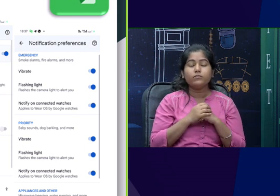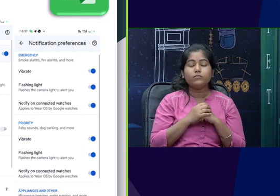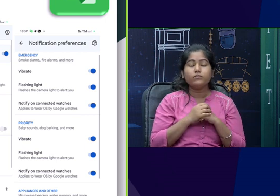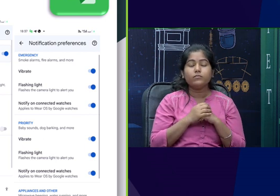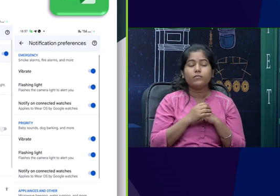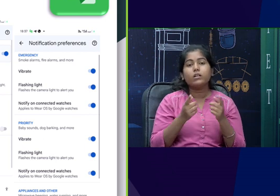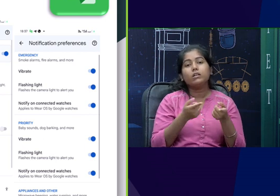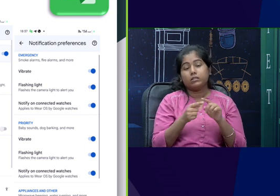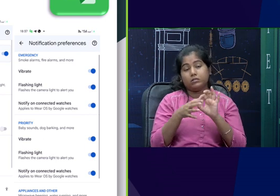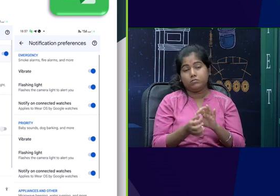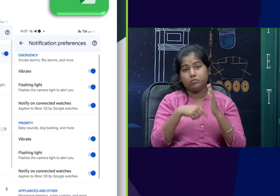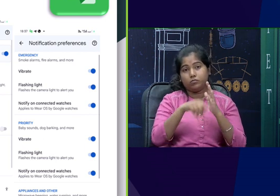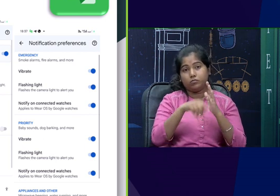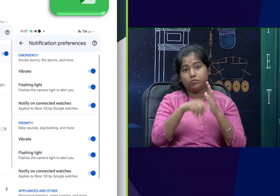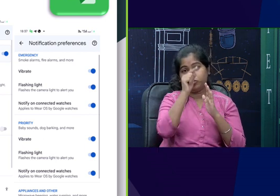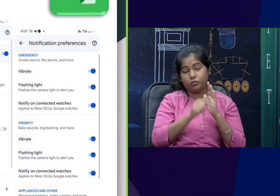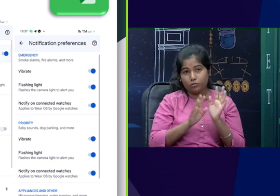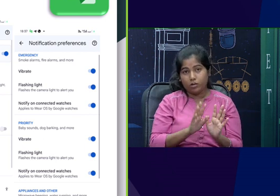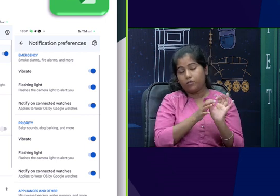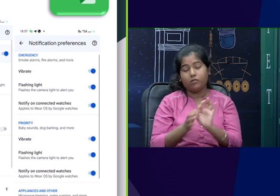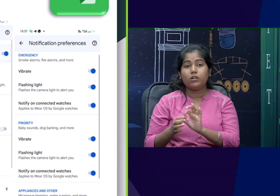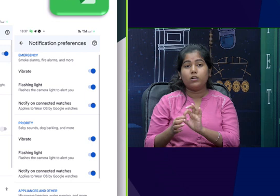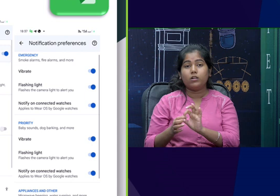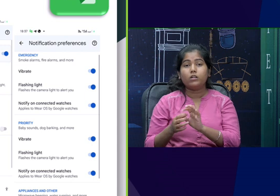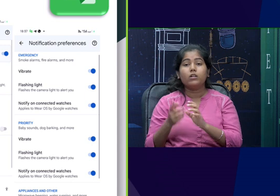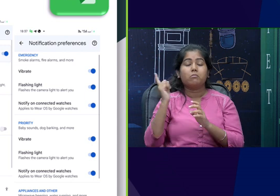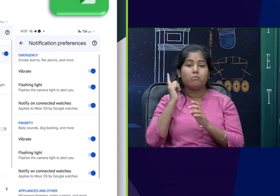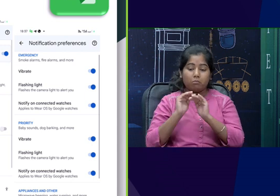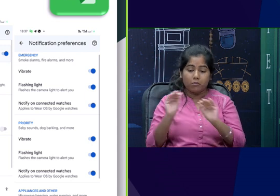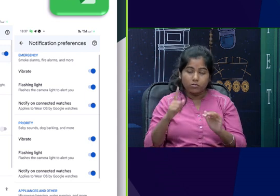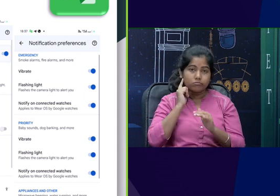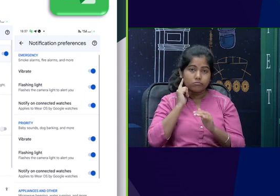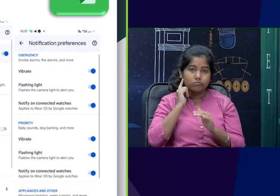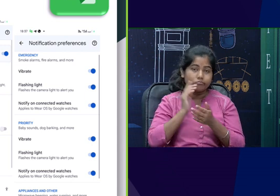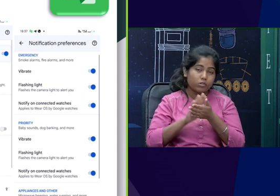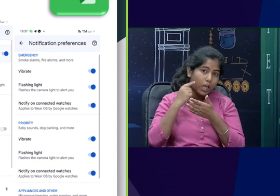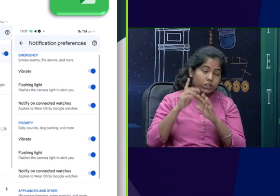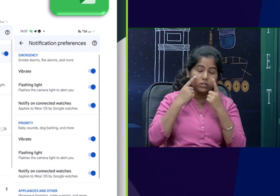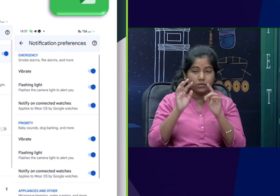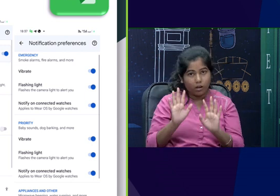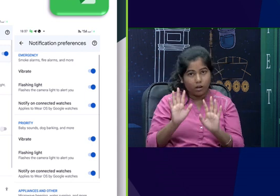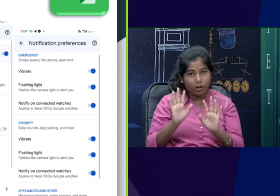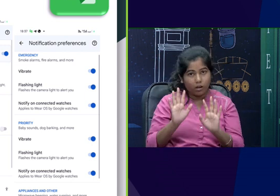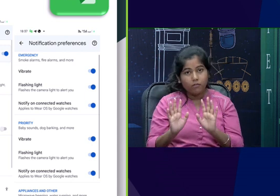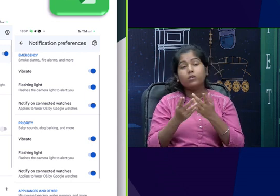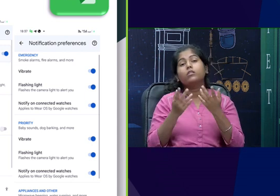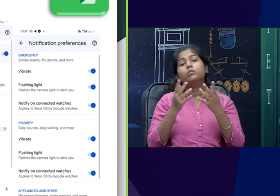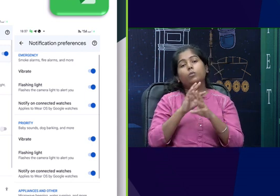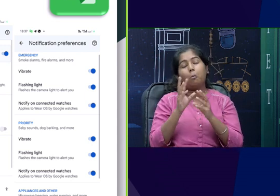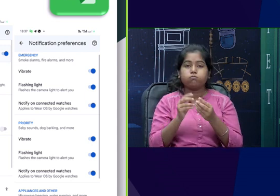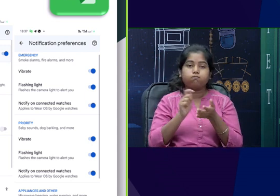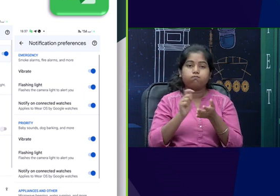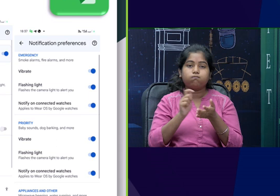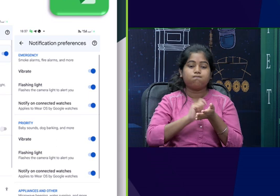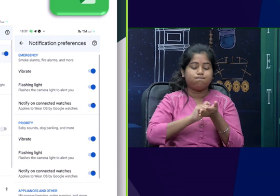जिससे के माध्यम से जो है जो हियरिंग पर बच्चे जो है आसानी से जो है कम्युनिकेट कर सकते हैं, अपने नोट्स बना सकते हैं उसके माध्यम से, क्योंकि